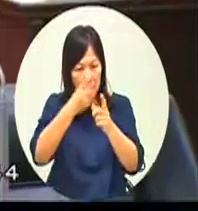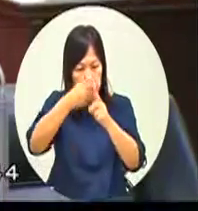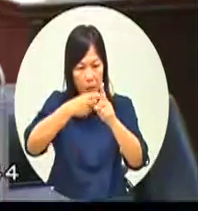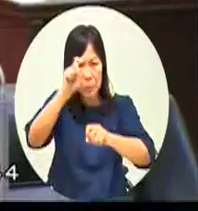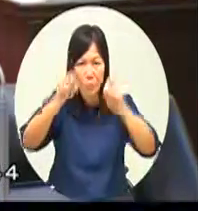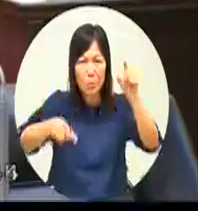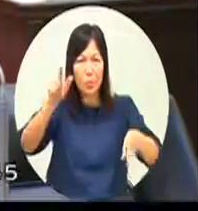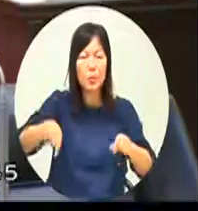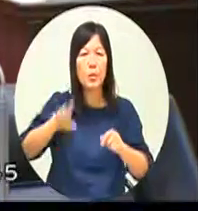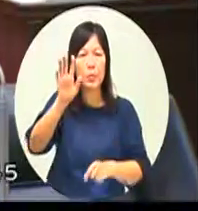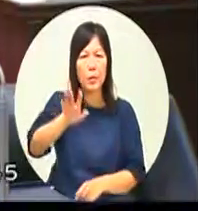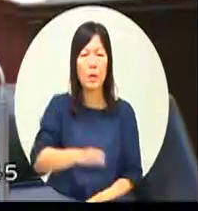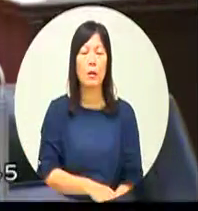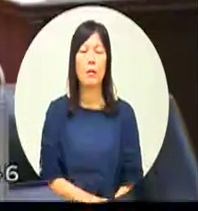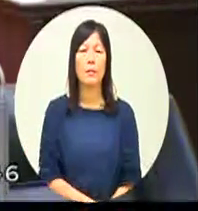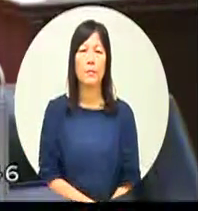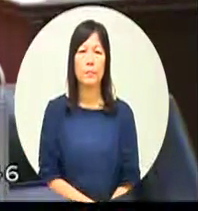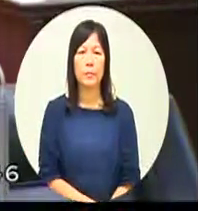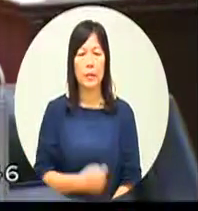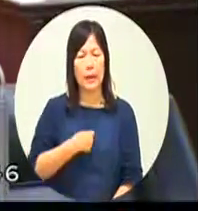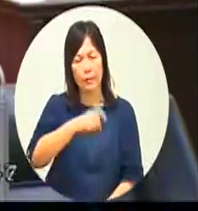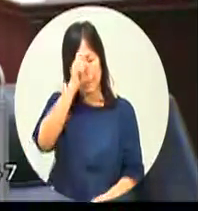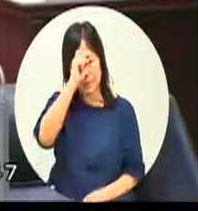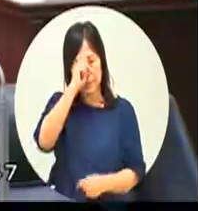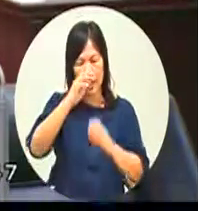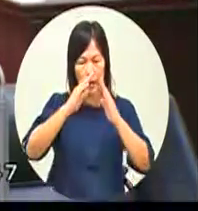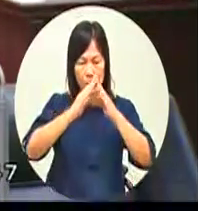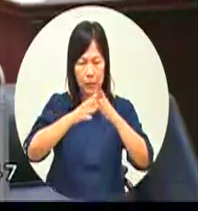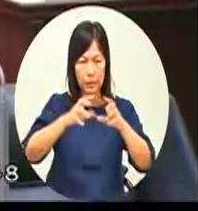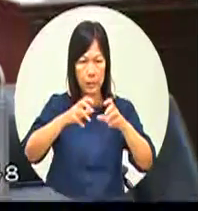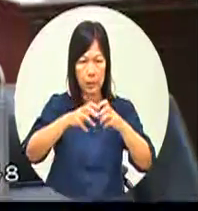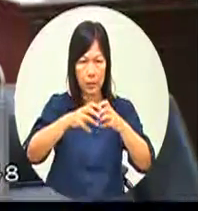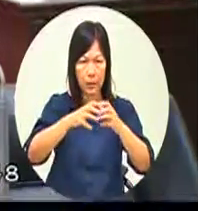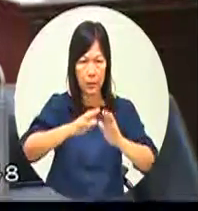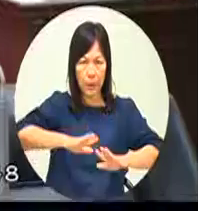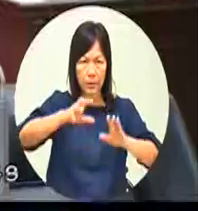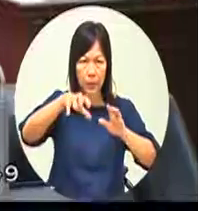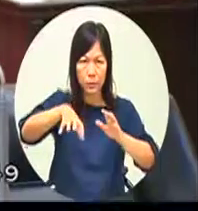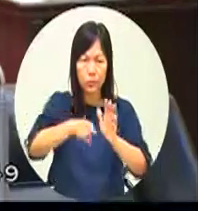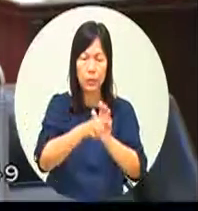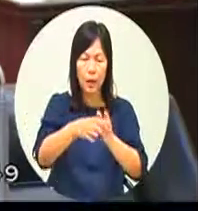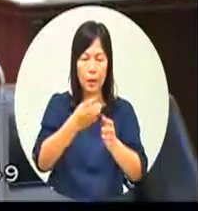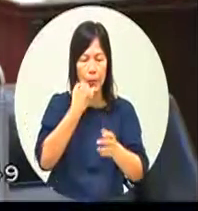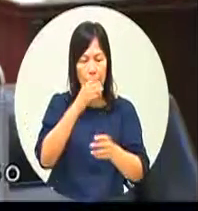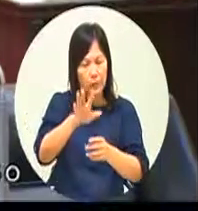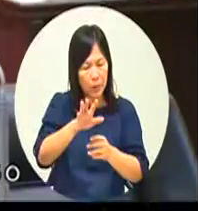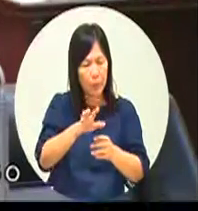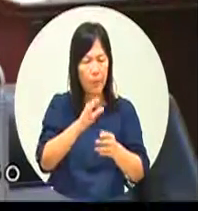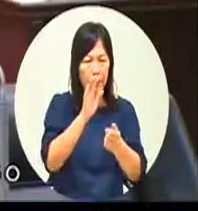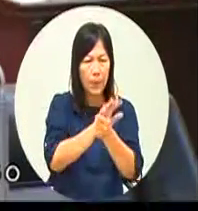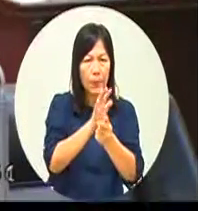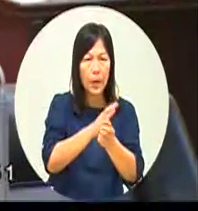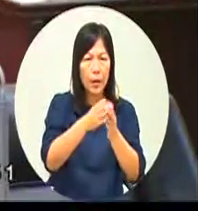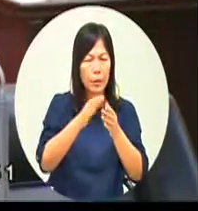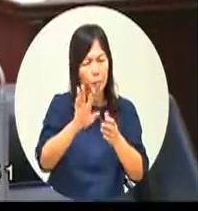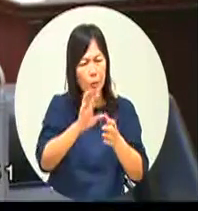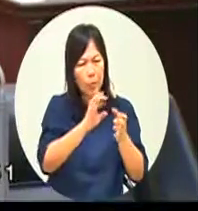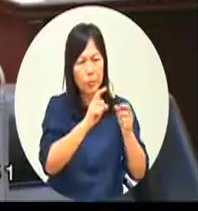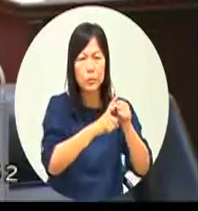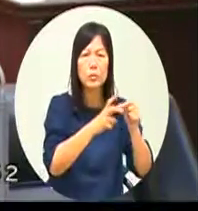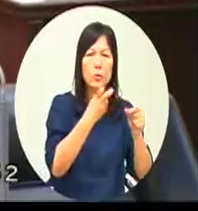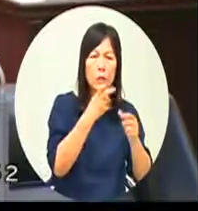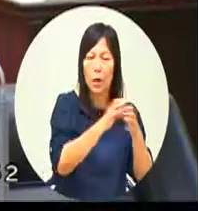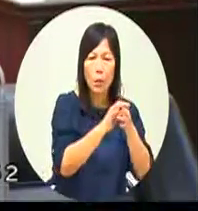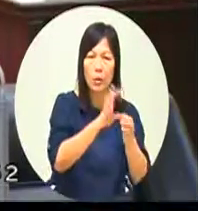部分我希望都发局，当然这成立管委会跟营建署可能有关系。那因为我想现在已经